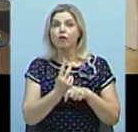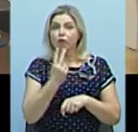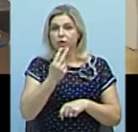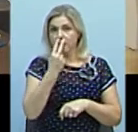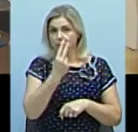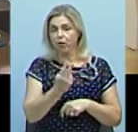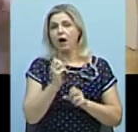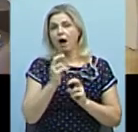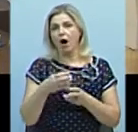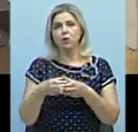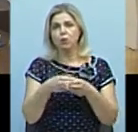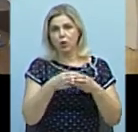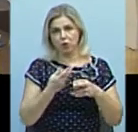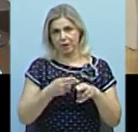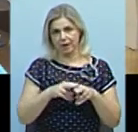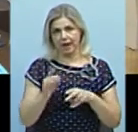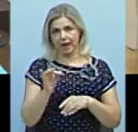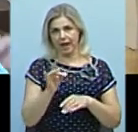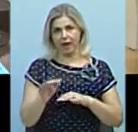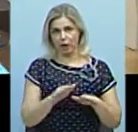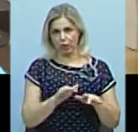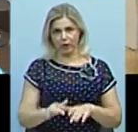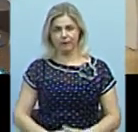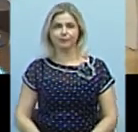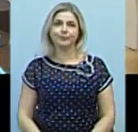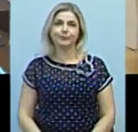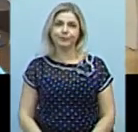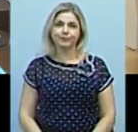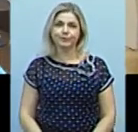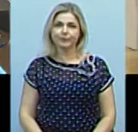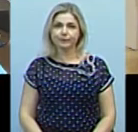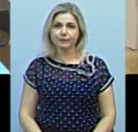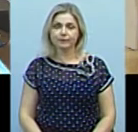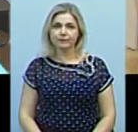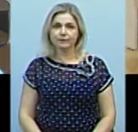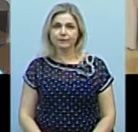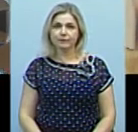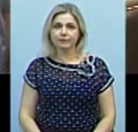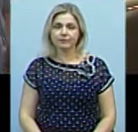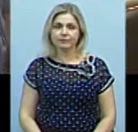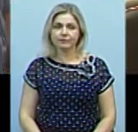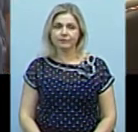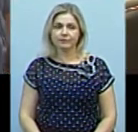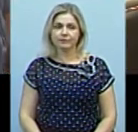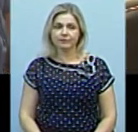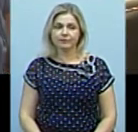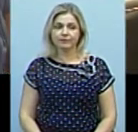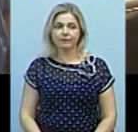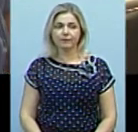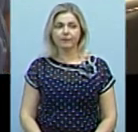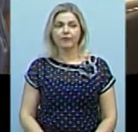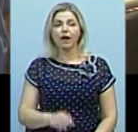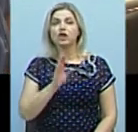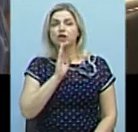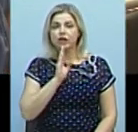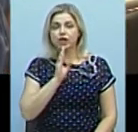як соціум на це реагує. Больно смотреть, а вдвойні больно смотреть, як соціум на це реагує. Ясміна Свободянюк,